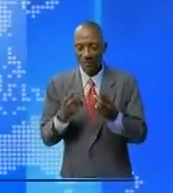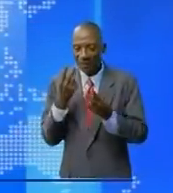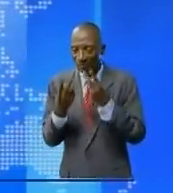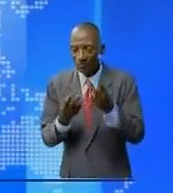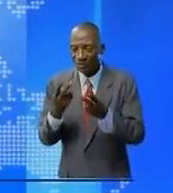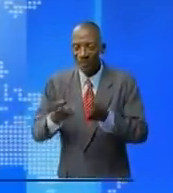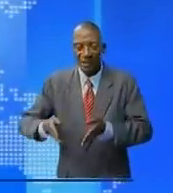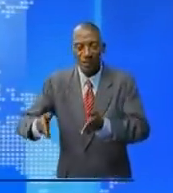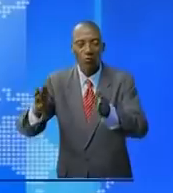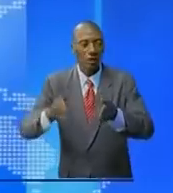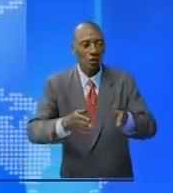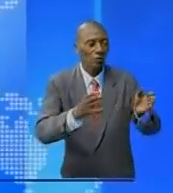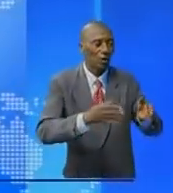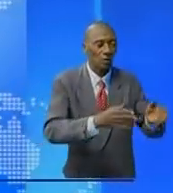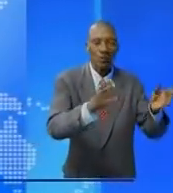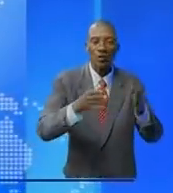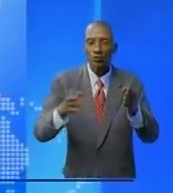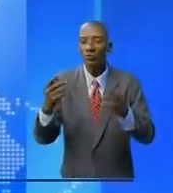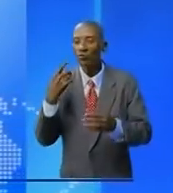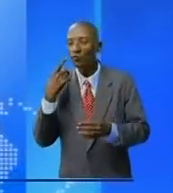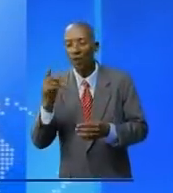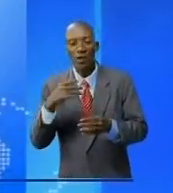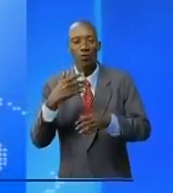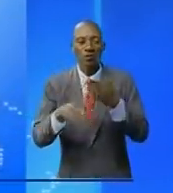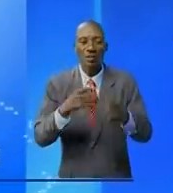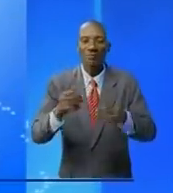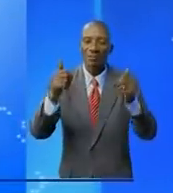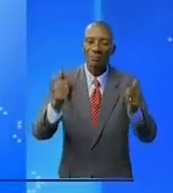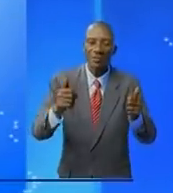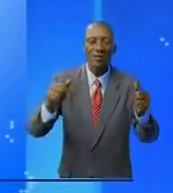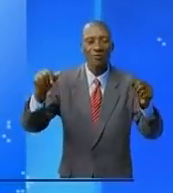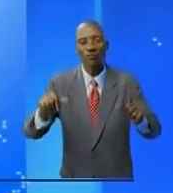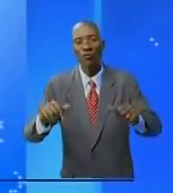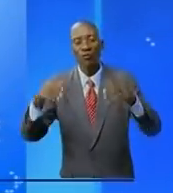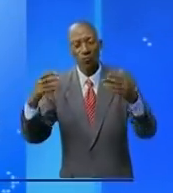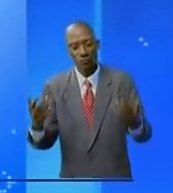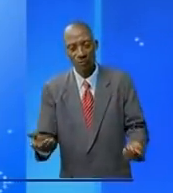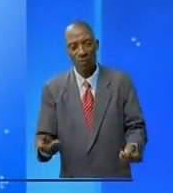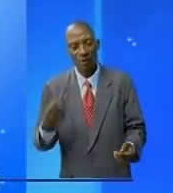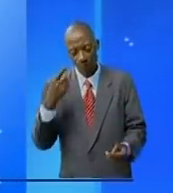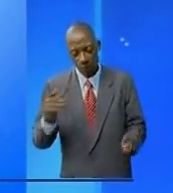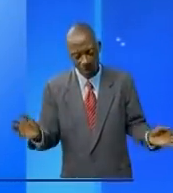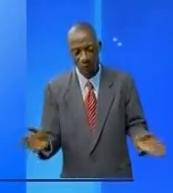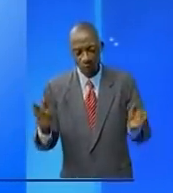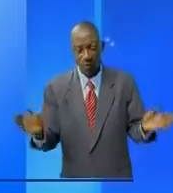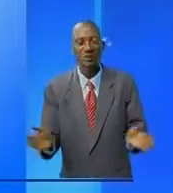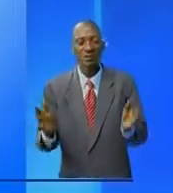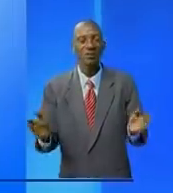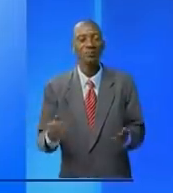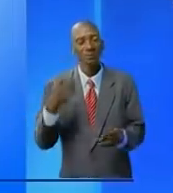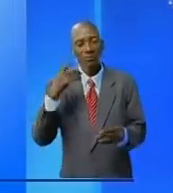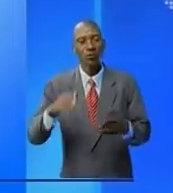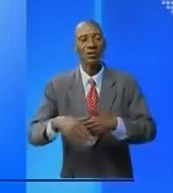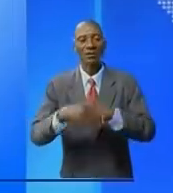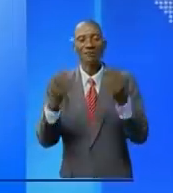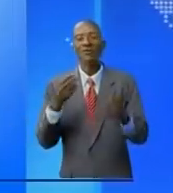projet Chilegelou. Tarsis Kabatusfila a aussi visité quelques chantiers après la pluie qui s'est abattue sur la ville